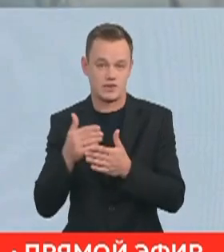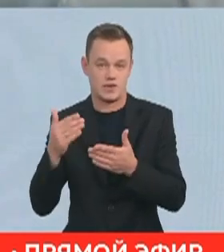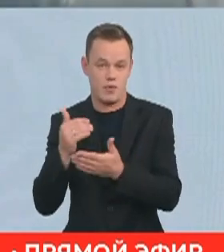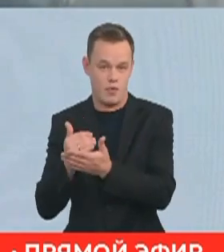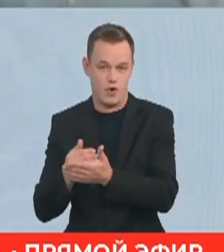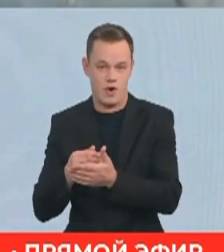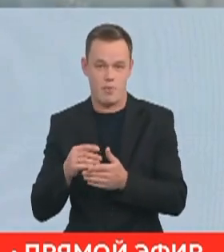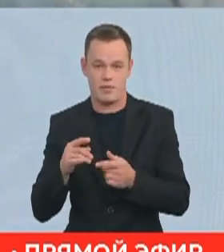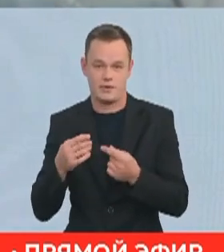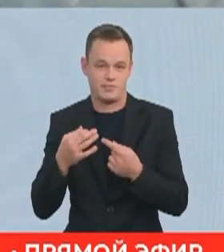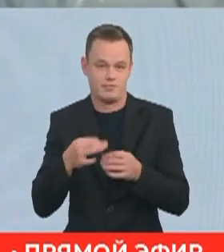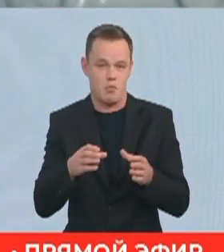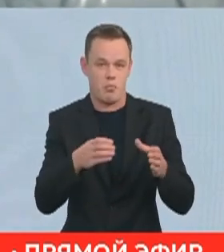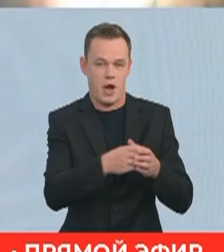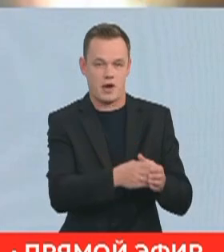от партии.